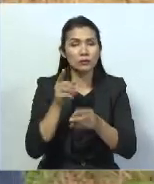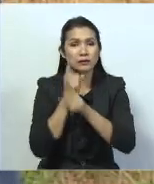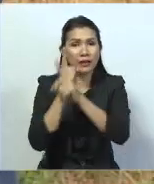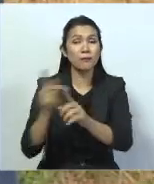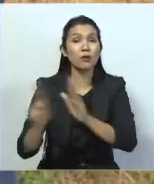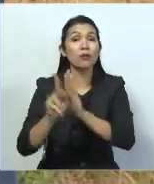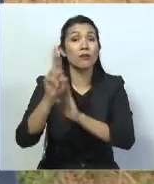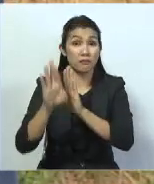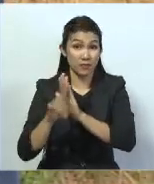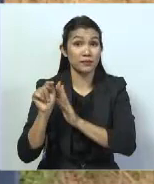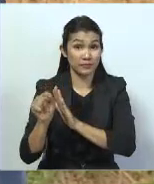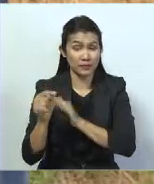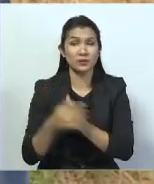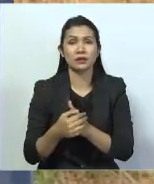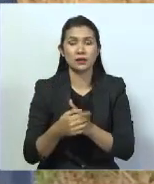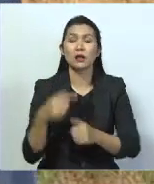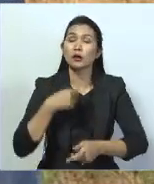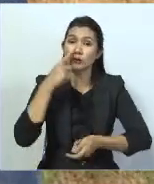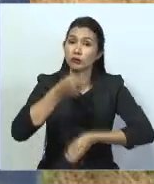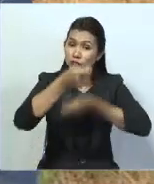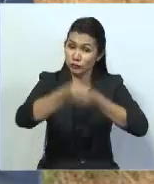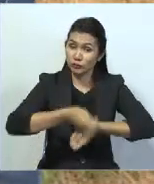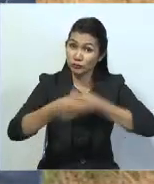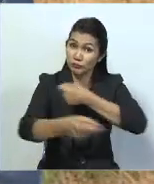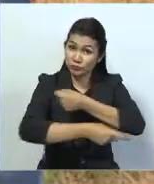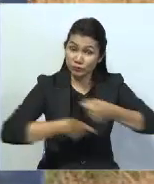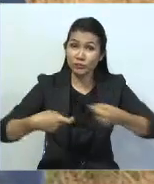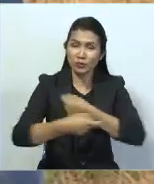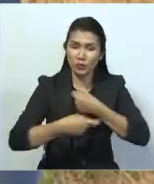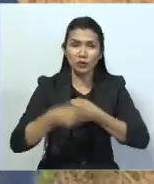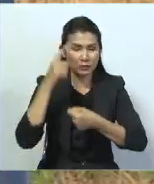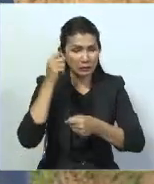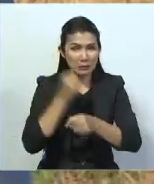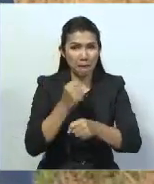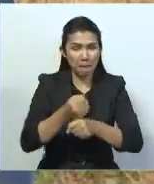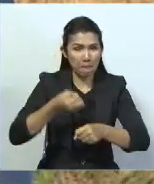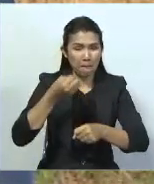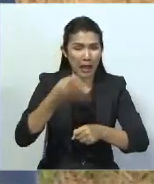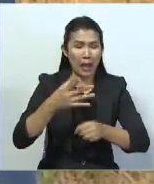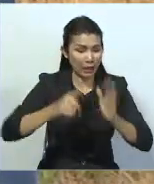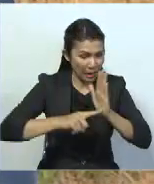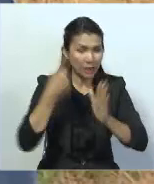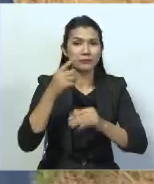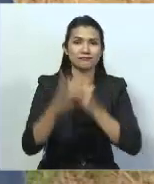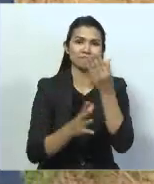กล่าวค่ะซึ่งแน่นอนว่าเกษตรกรนั้นจะมีการเก็บเกี่ยวข้าวมากที่สุดตั้งแต่สัปดาห์หน้าเป็